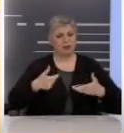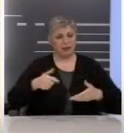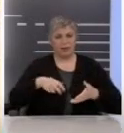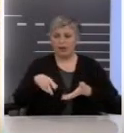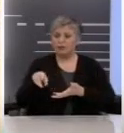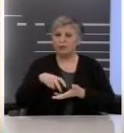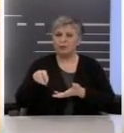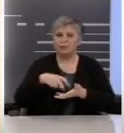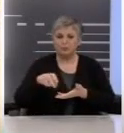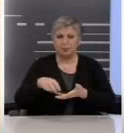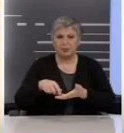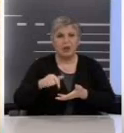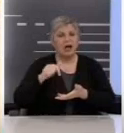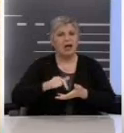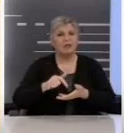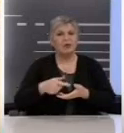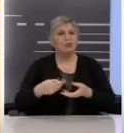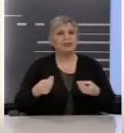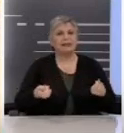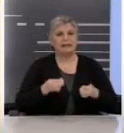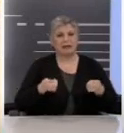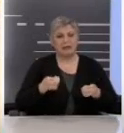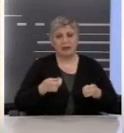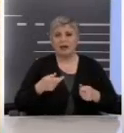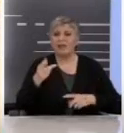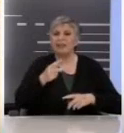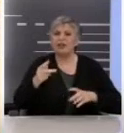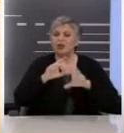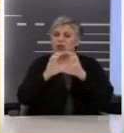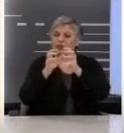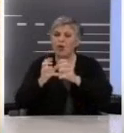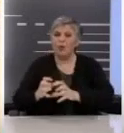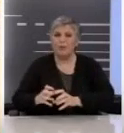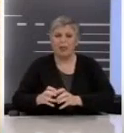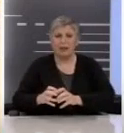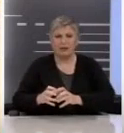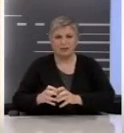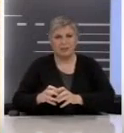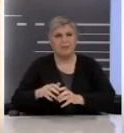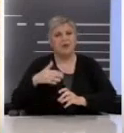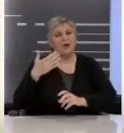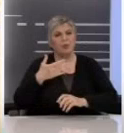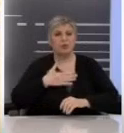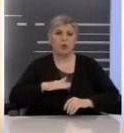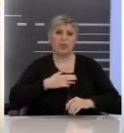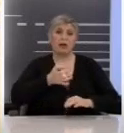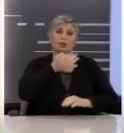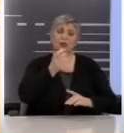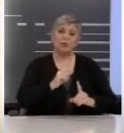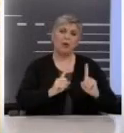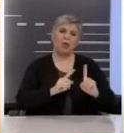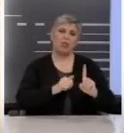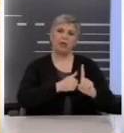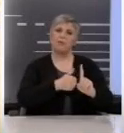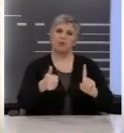ανάμεσα στα κοινωνικά στρώματα, αλλά θα πω μόνο ένα, και αυτό είναι ότι